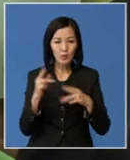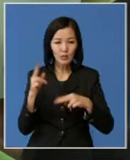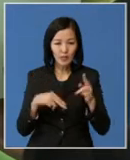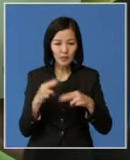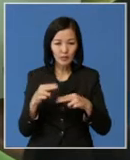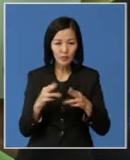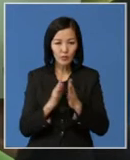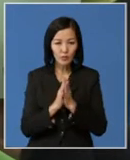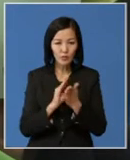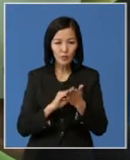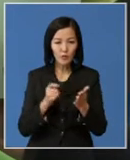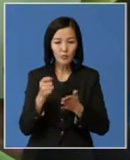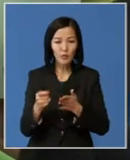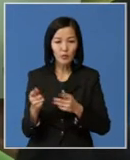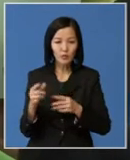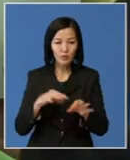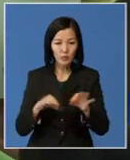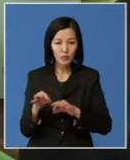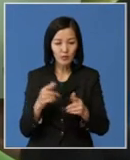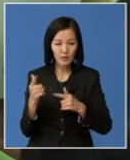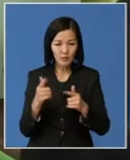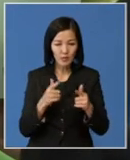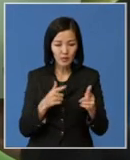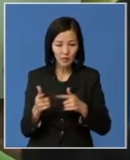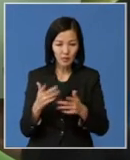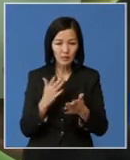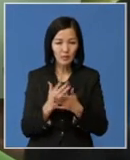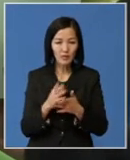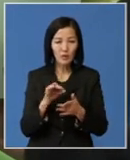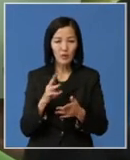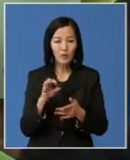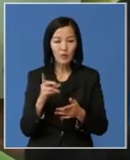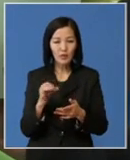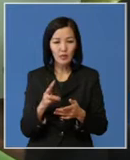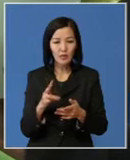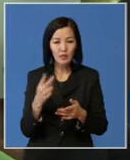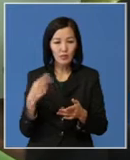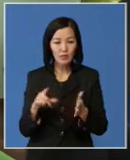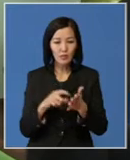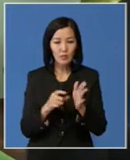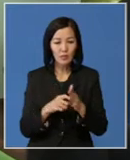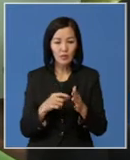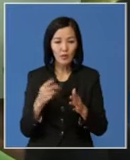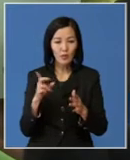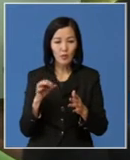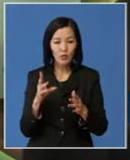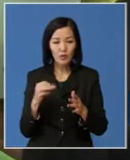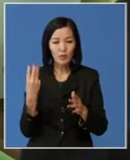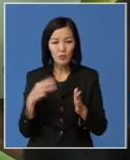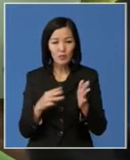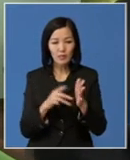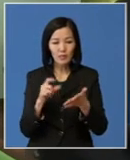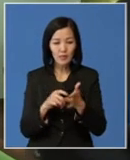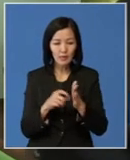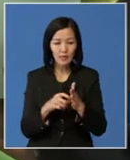103 үй саламыз деген жаңа өтінішті беріп отыр, оның жобасын жасап отыр. Қазіргі өтеген ауылында 20 пәтерлі, Боралдай ауылда 38 пәтерлі, сонымен